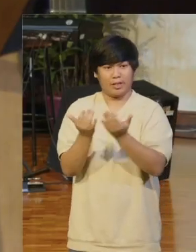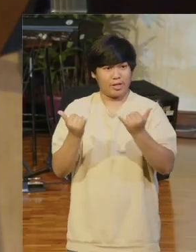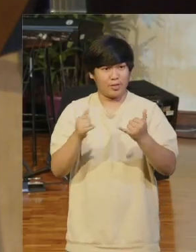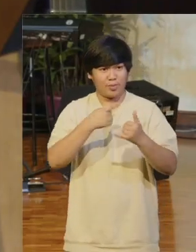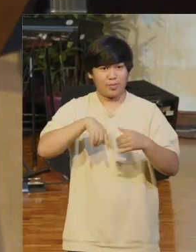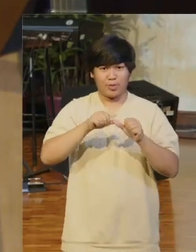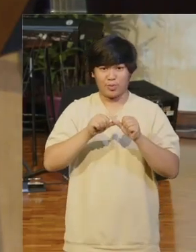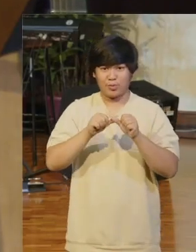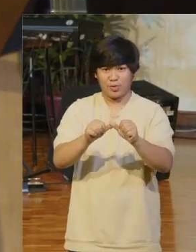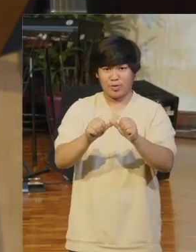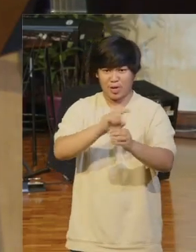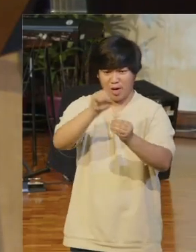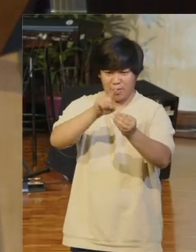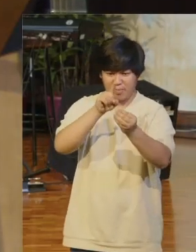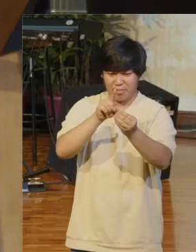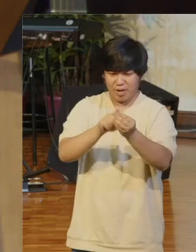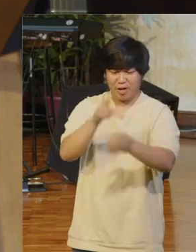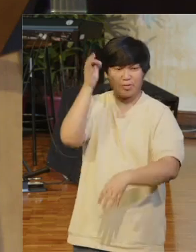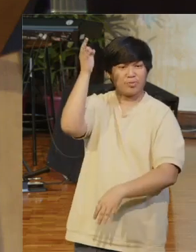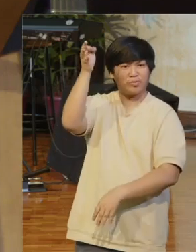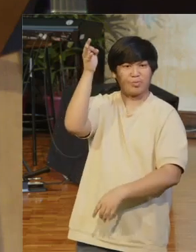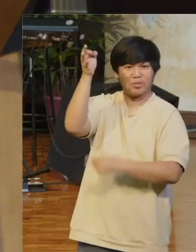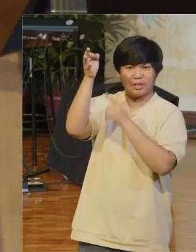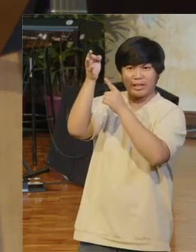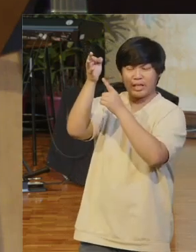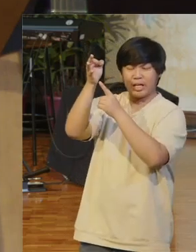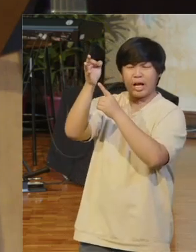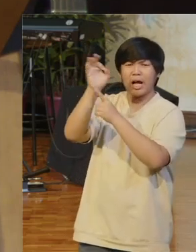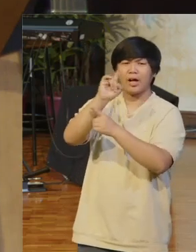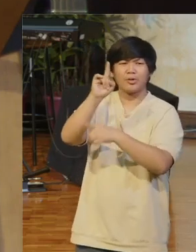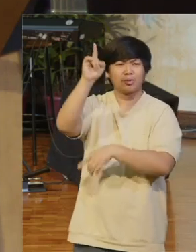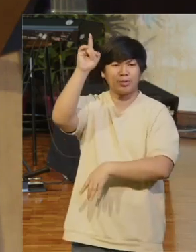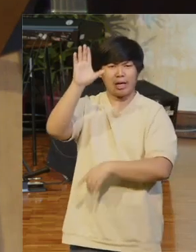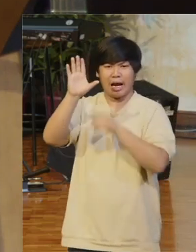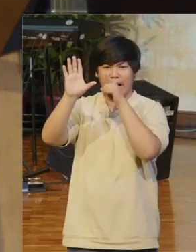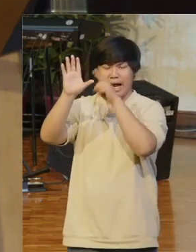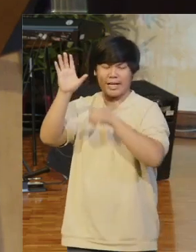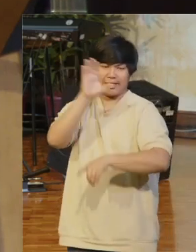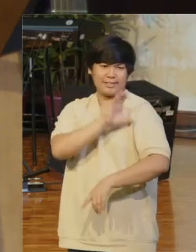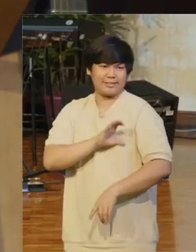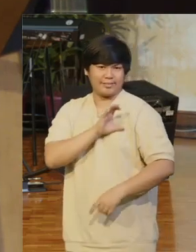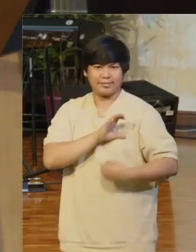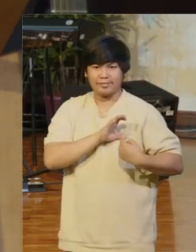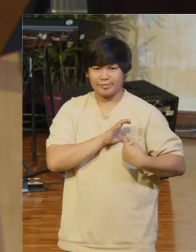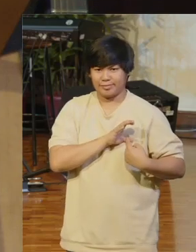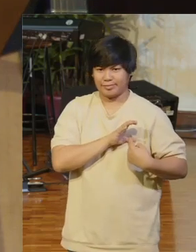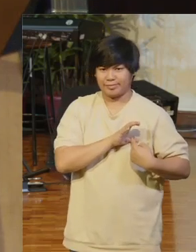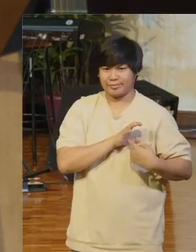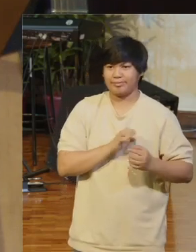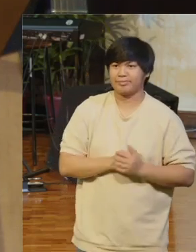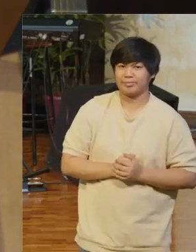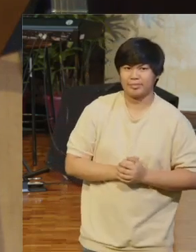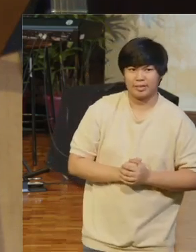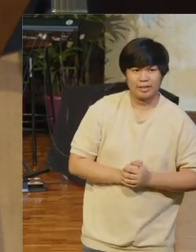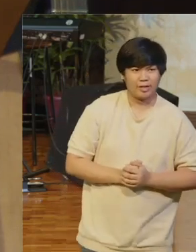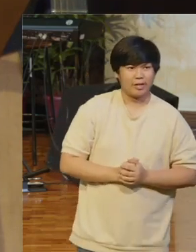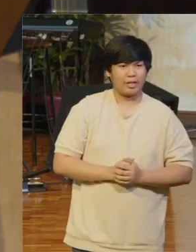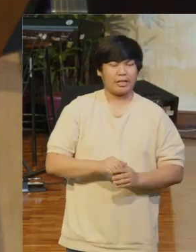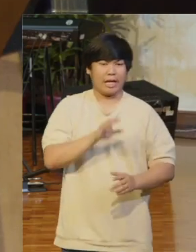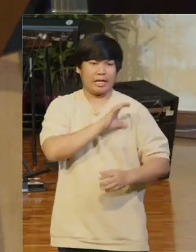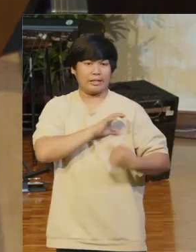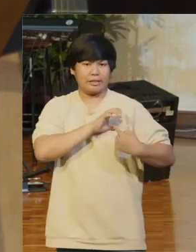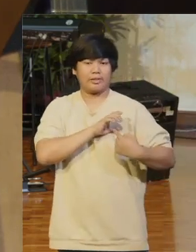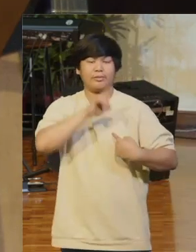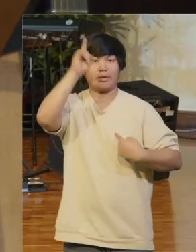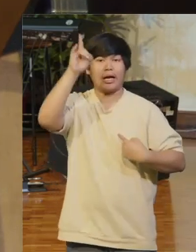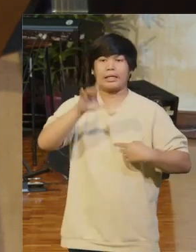Nagpapatuloy po tayo sa ating serye ng mga mensahe na pinamagatan nating How Great Thou Art, the Incommunicable